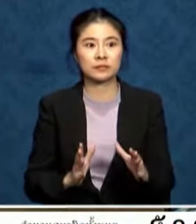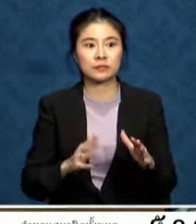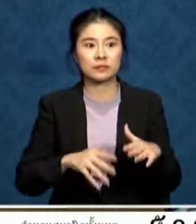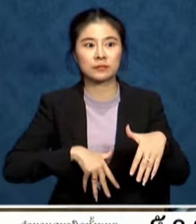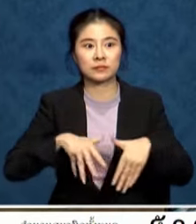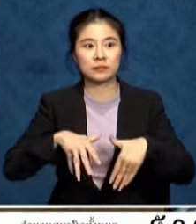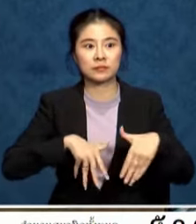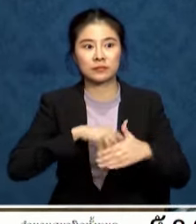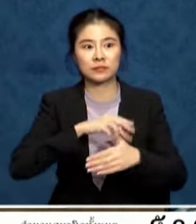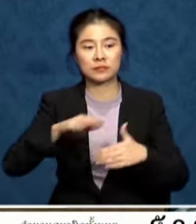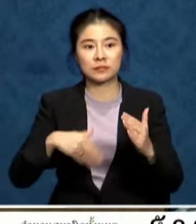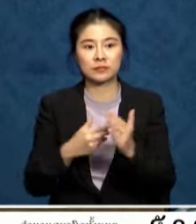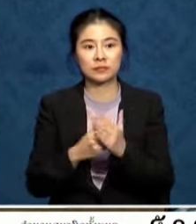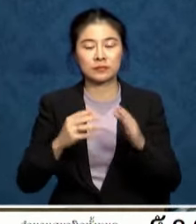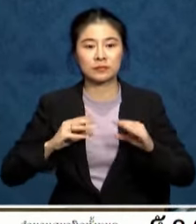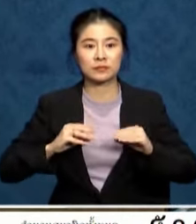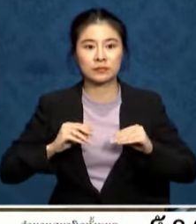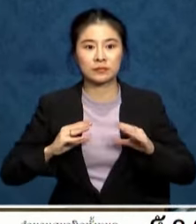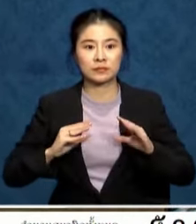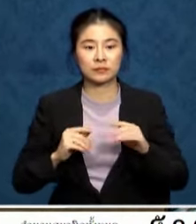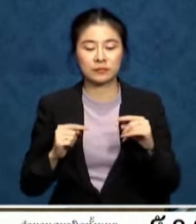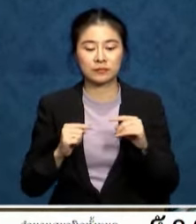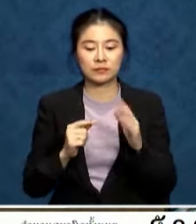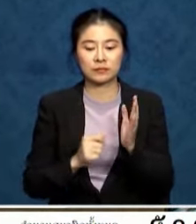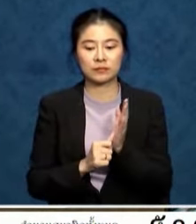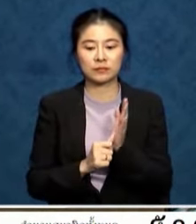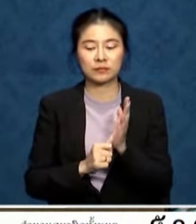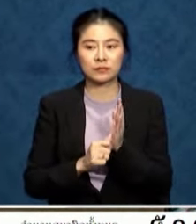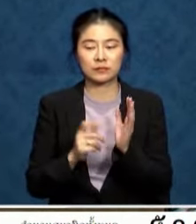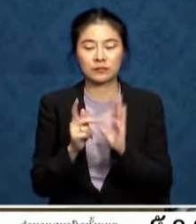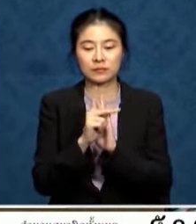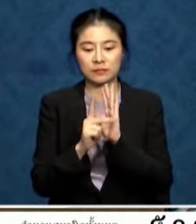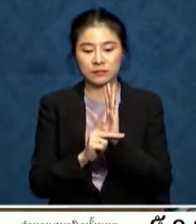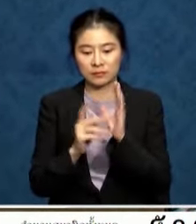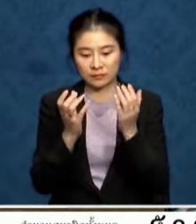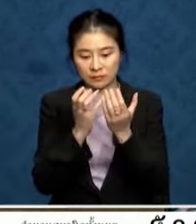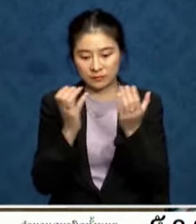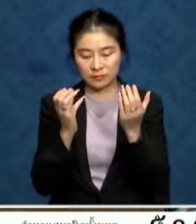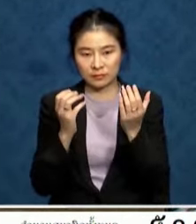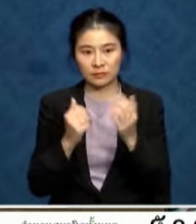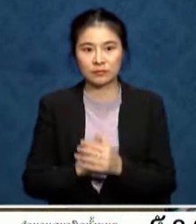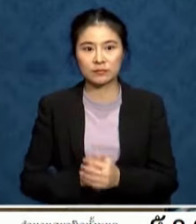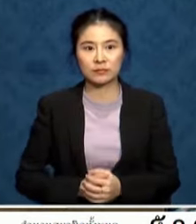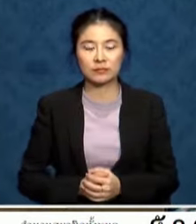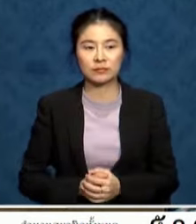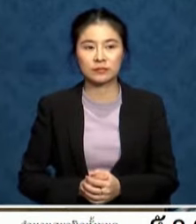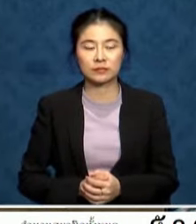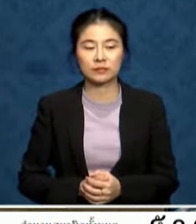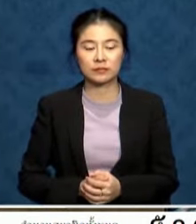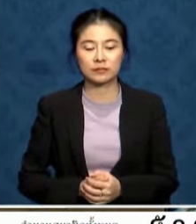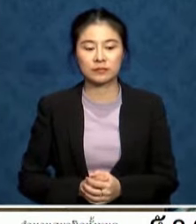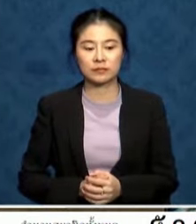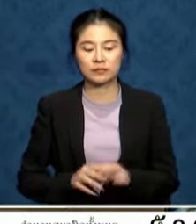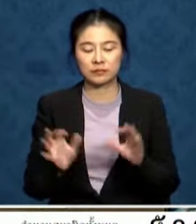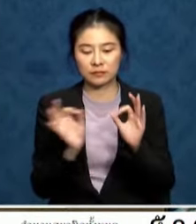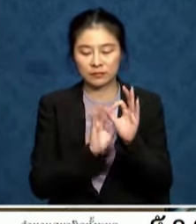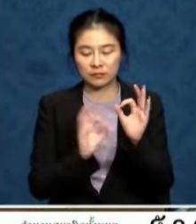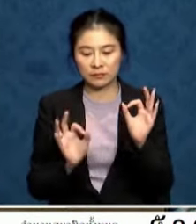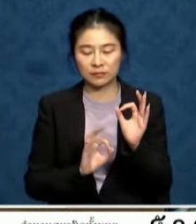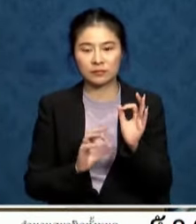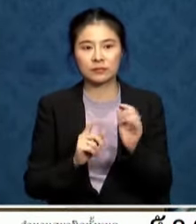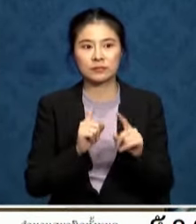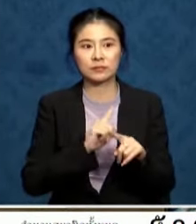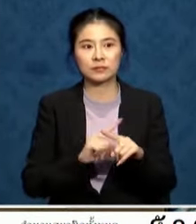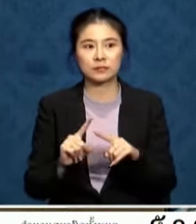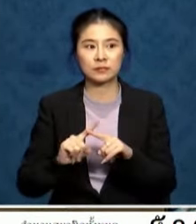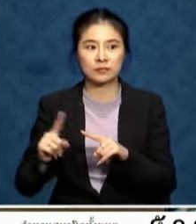ประเทศไม่เห็นด้วยกับการแก้ไขรัฐธรรมนูญท่านประธานครับสำหรับรายละเอียดต่างๆที่เป็น